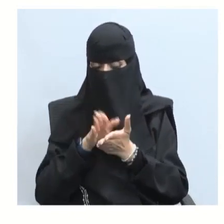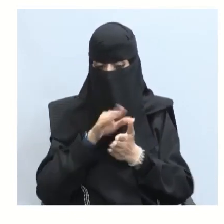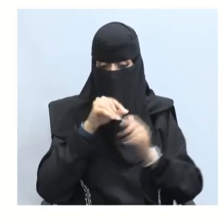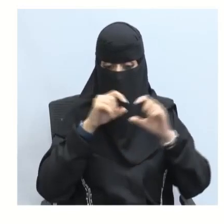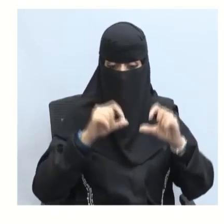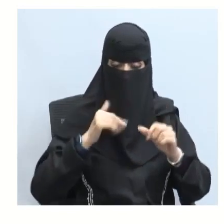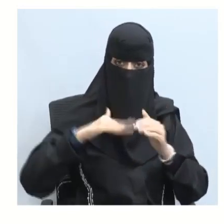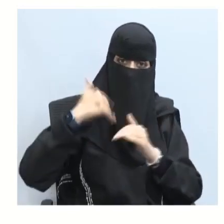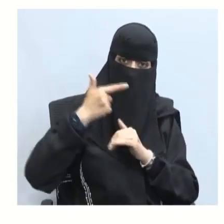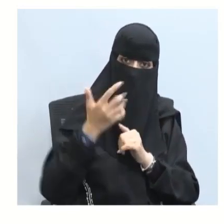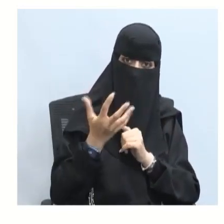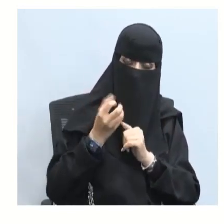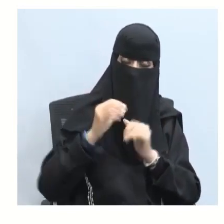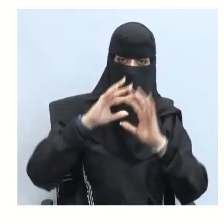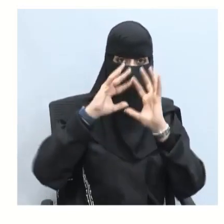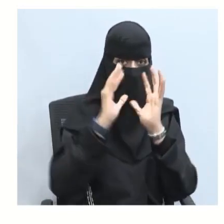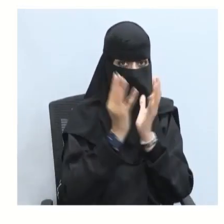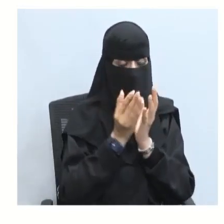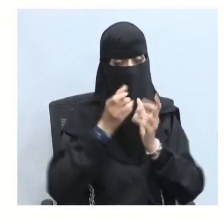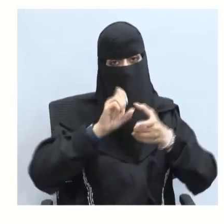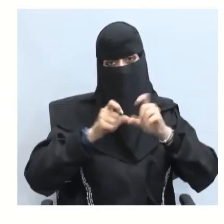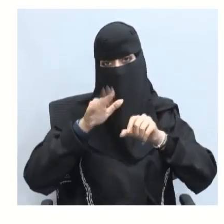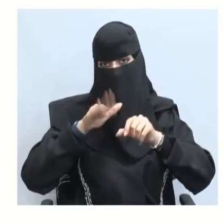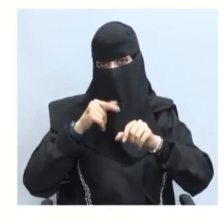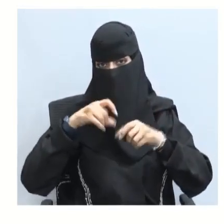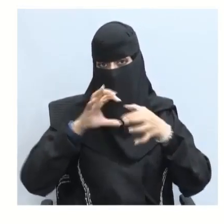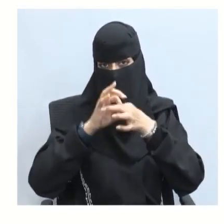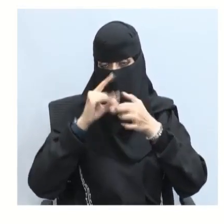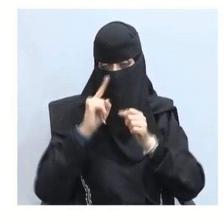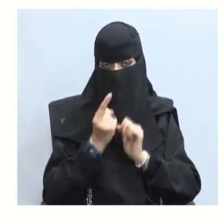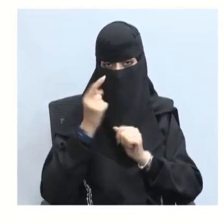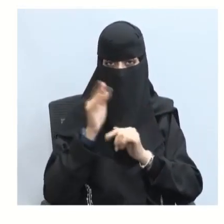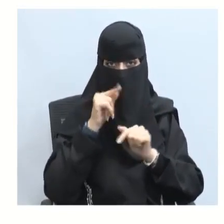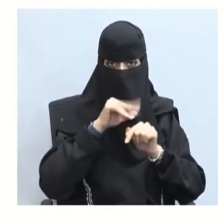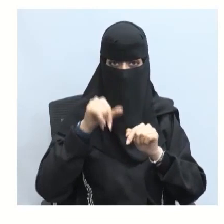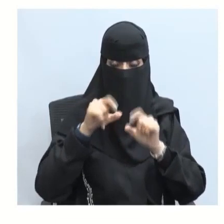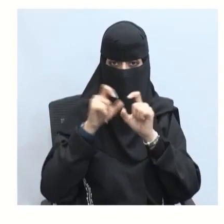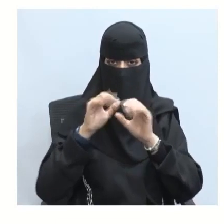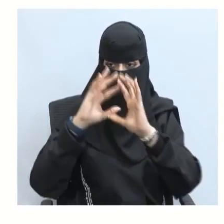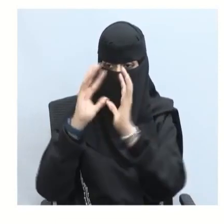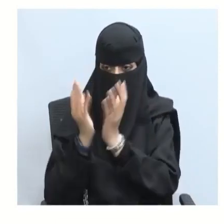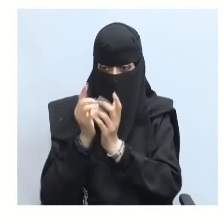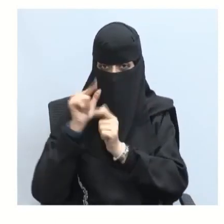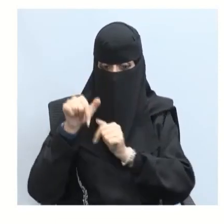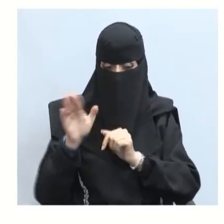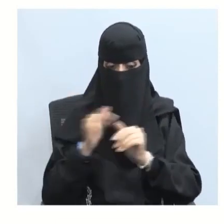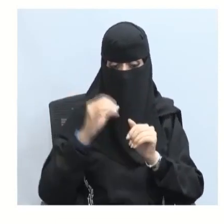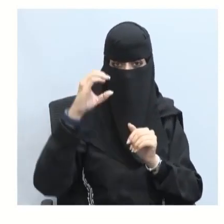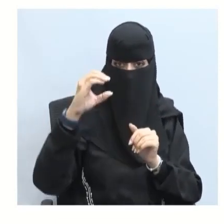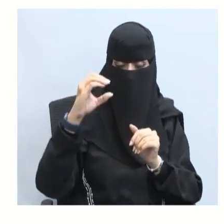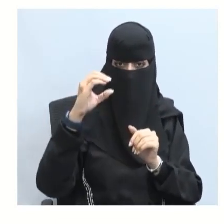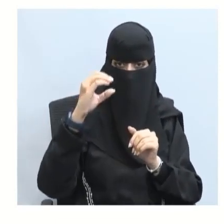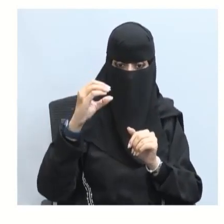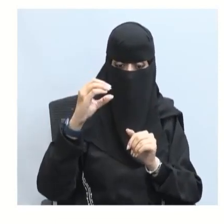صيغه ثم ضع صيغه عامه للهيدروكربونات ذات الروابط الاحاديه هذه هي الصيغه العامه cnh 2 ان